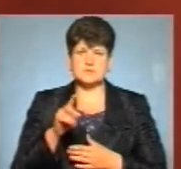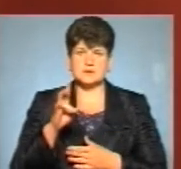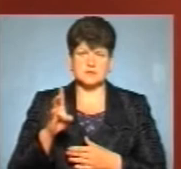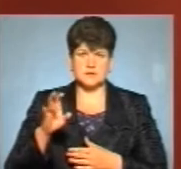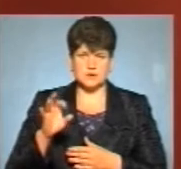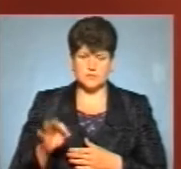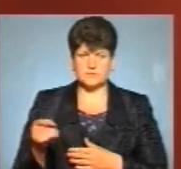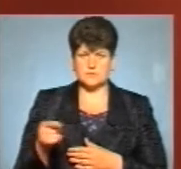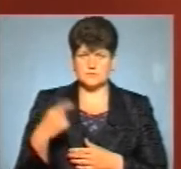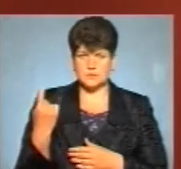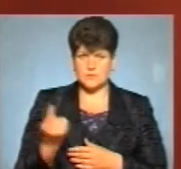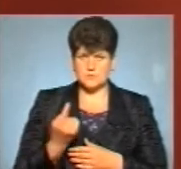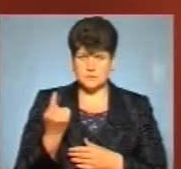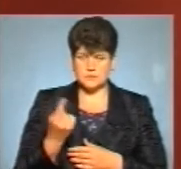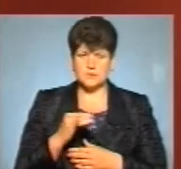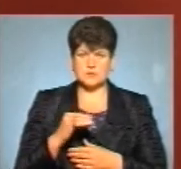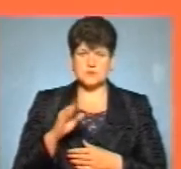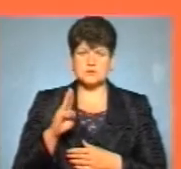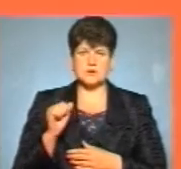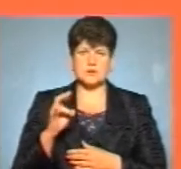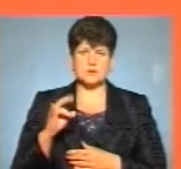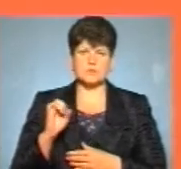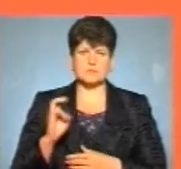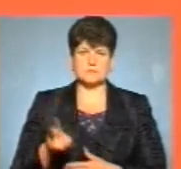оцінювання в Тернопільській області Юрія Шайнюка.